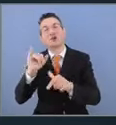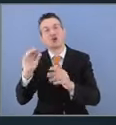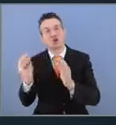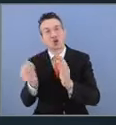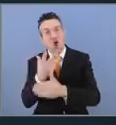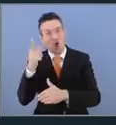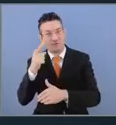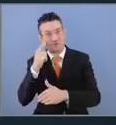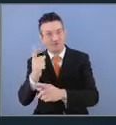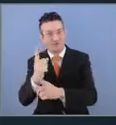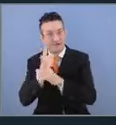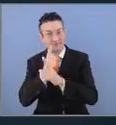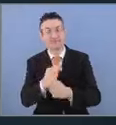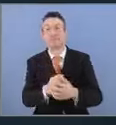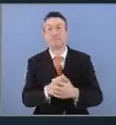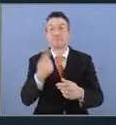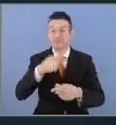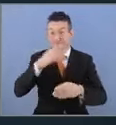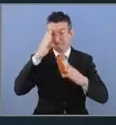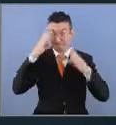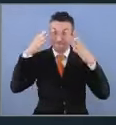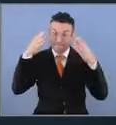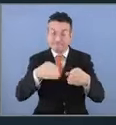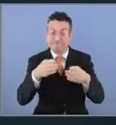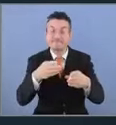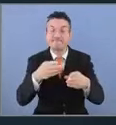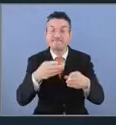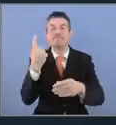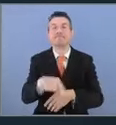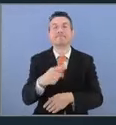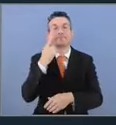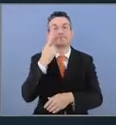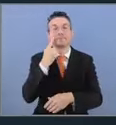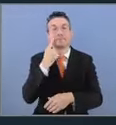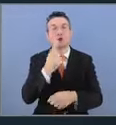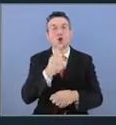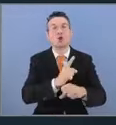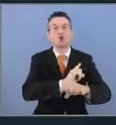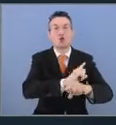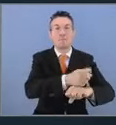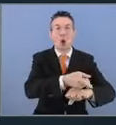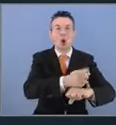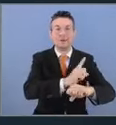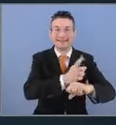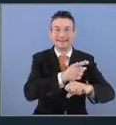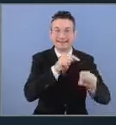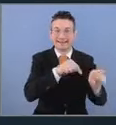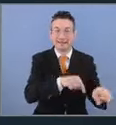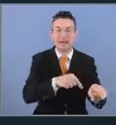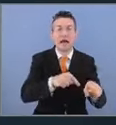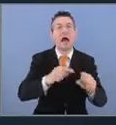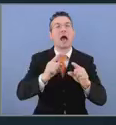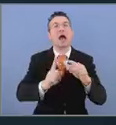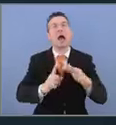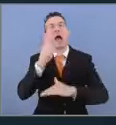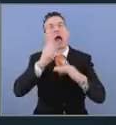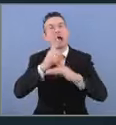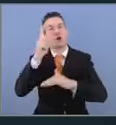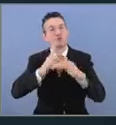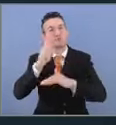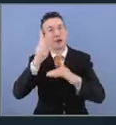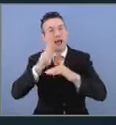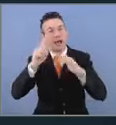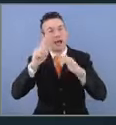di oggi è il terzo focus group dopo automotive e aerospazio. Noi attraverso questi focus group consultiamo gli attori significativi,